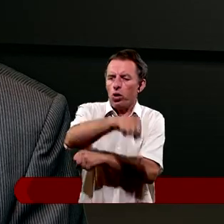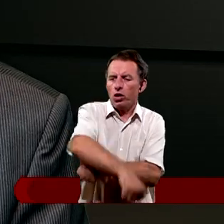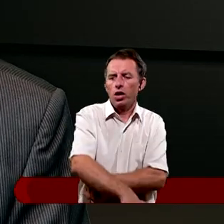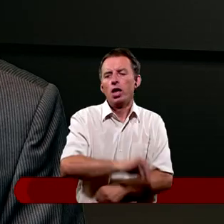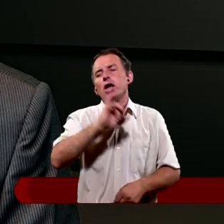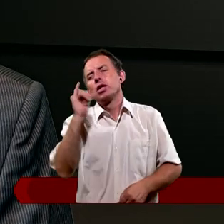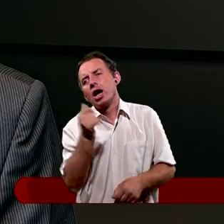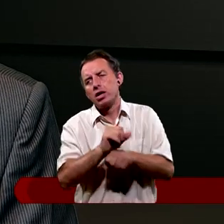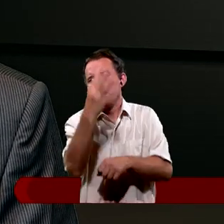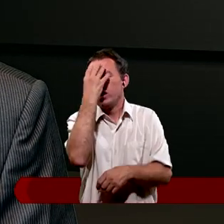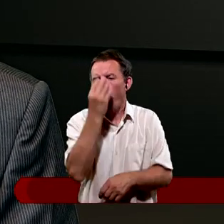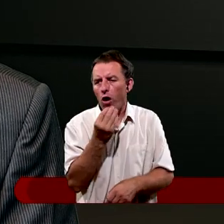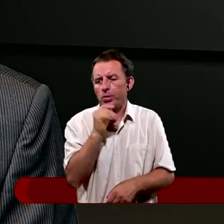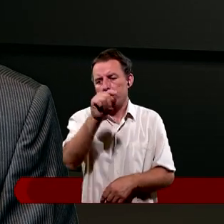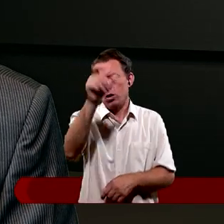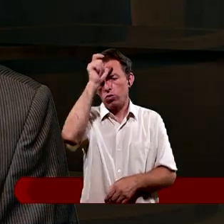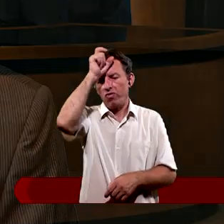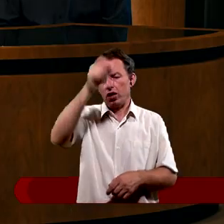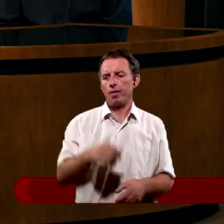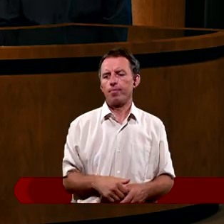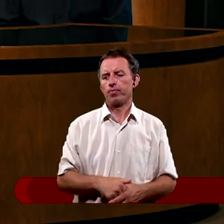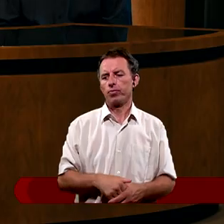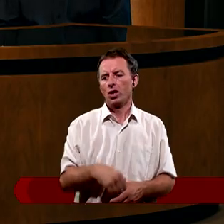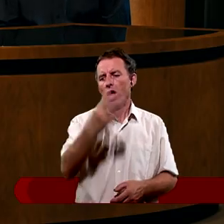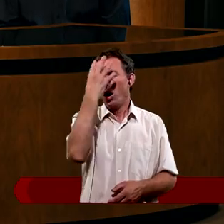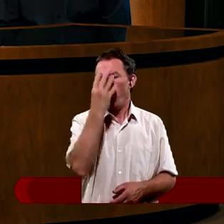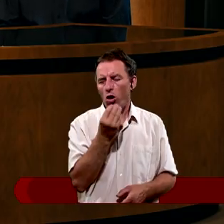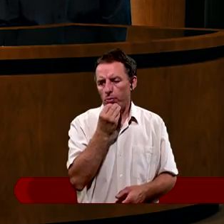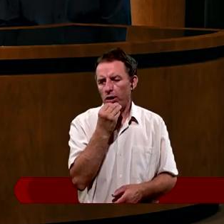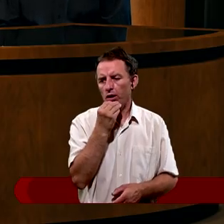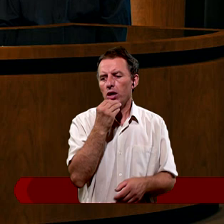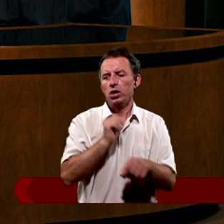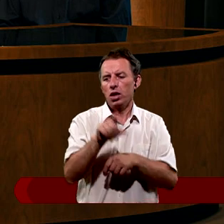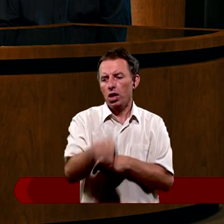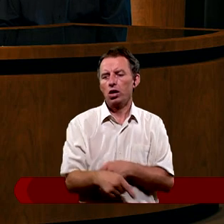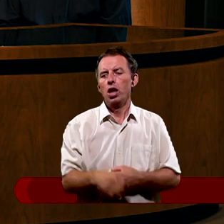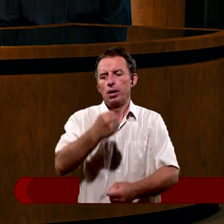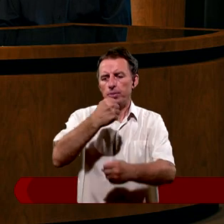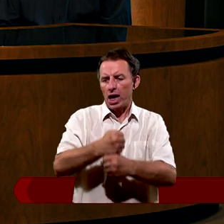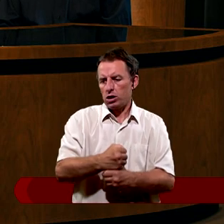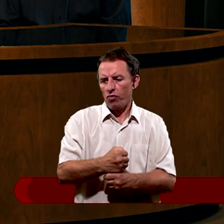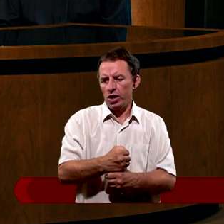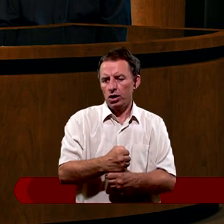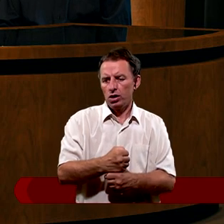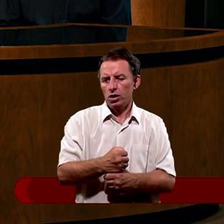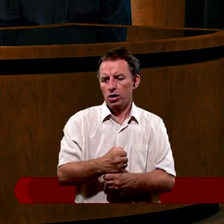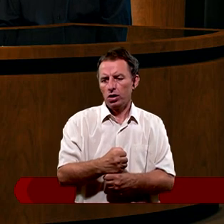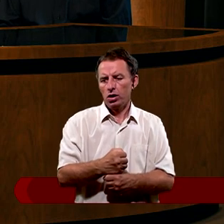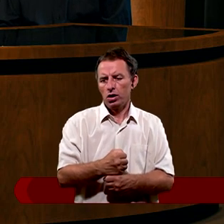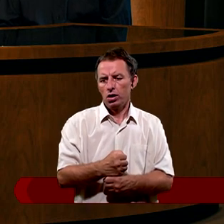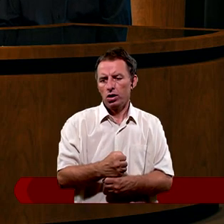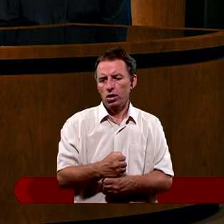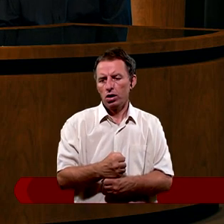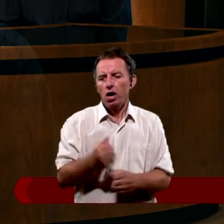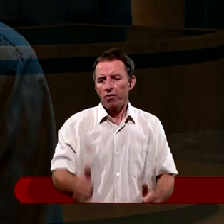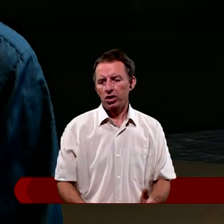pokonywali. Jak zmienia się obraz tego człowieka? Obraz jest taki, że mamy człowieka, który był sparaliżowany,